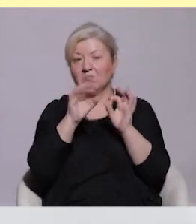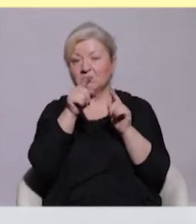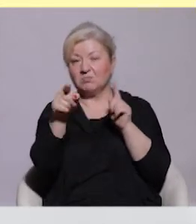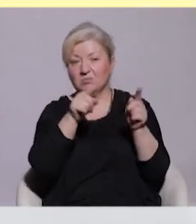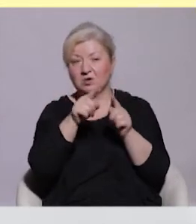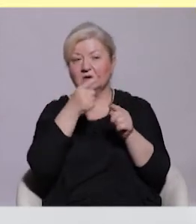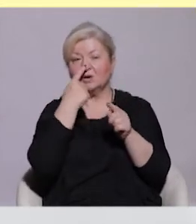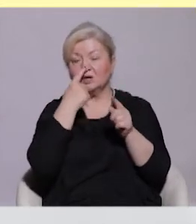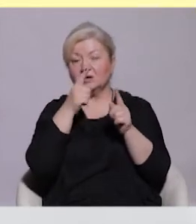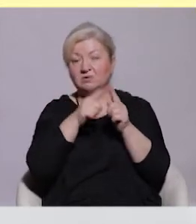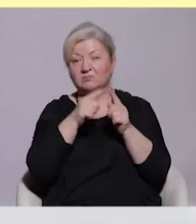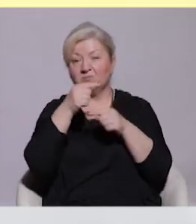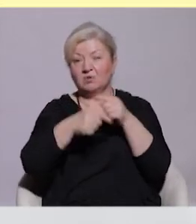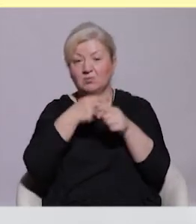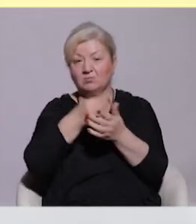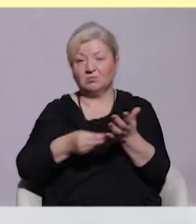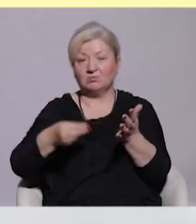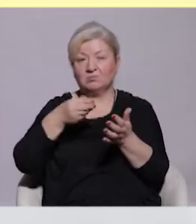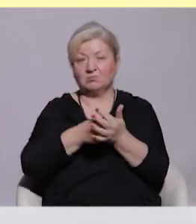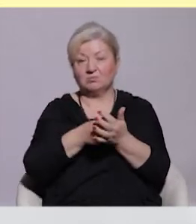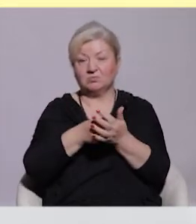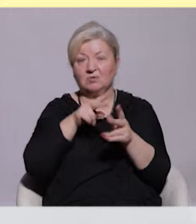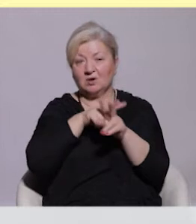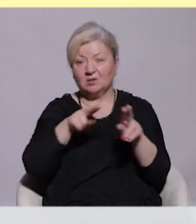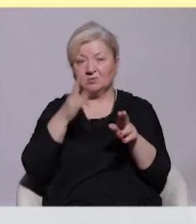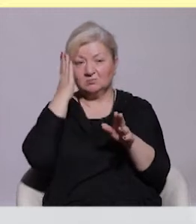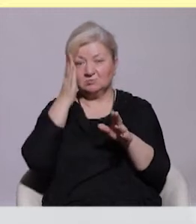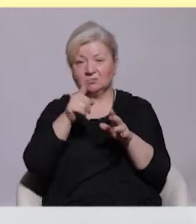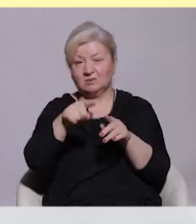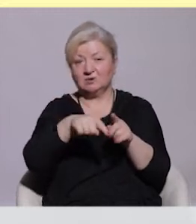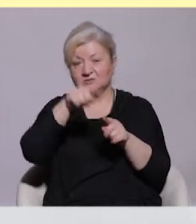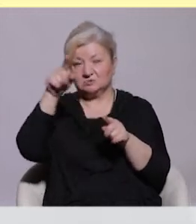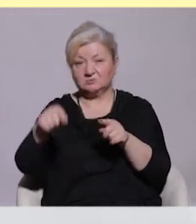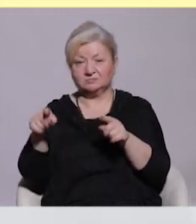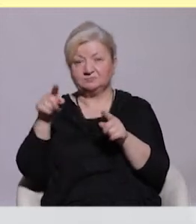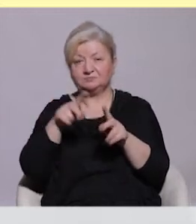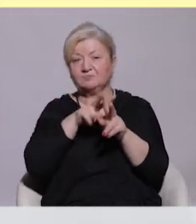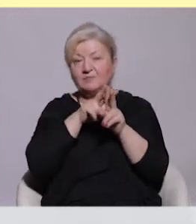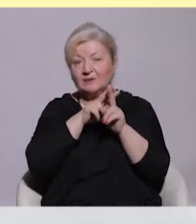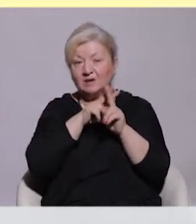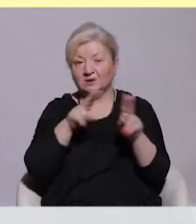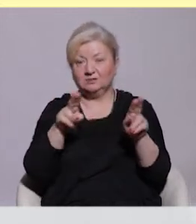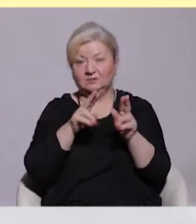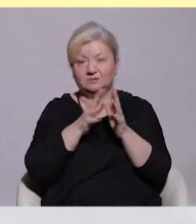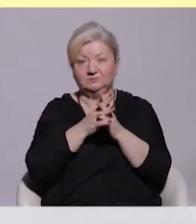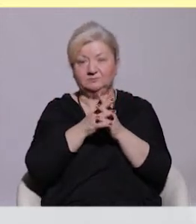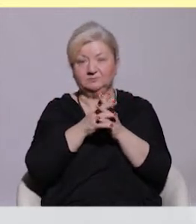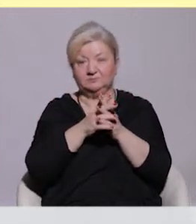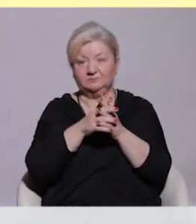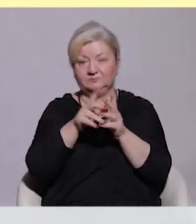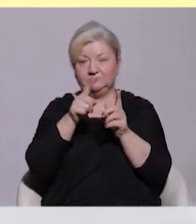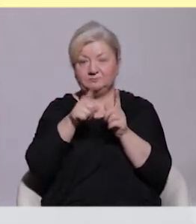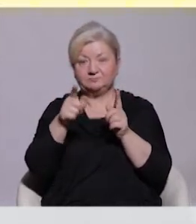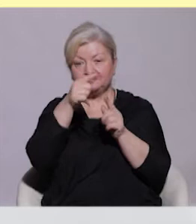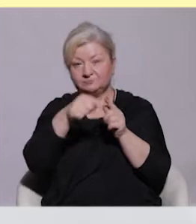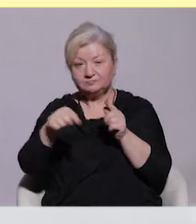წერტილიდან იგივე მეორდება ზუსტად. ანუ ზუსტად იგივენაირად მიდის შემდეგ ეს ტალღა, ხო? ანუ ეს არის ტალღის სიგრძე. ცხადია, რომ